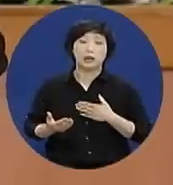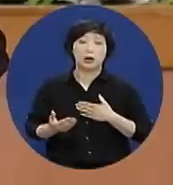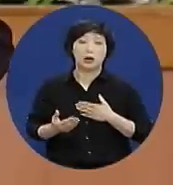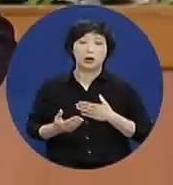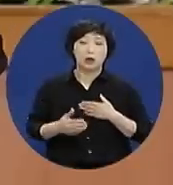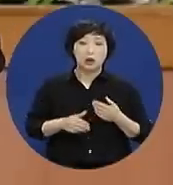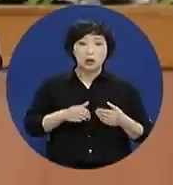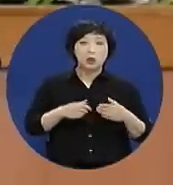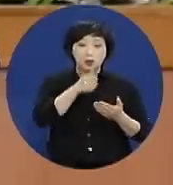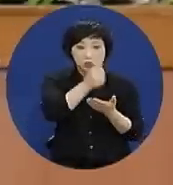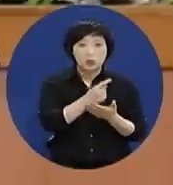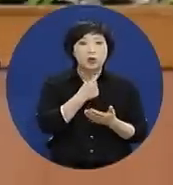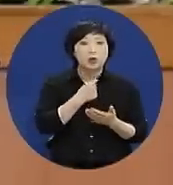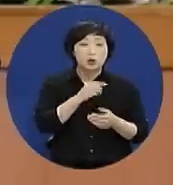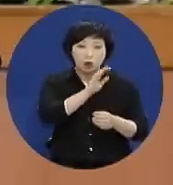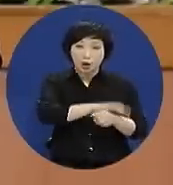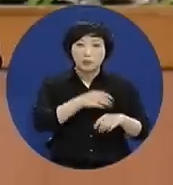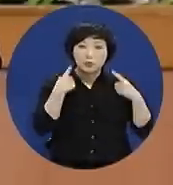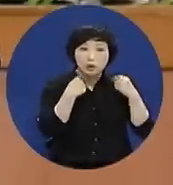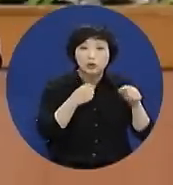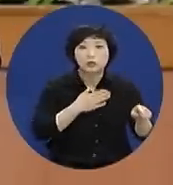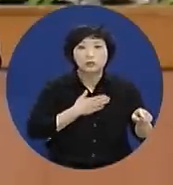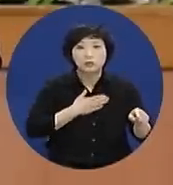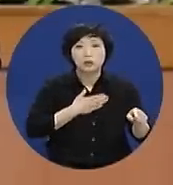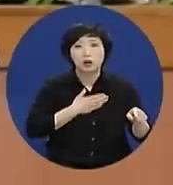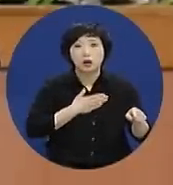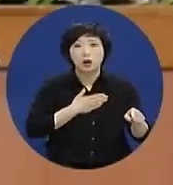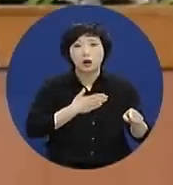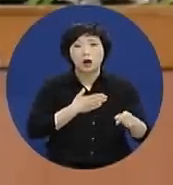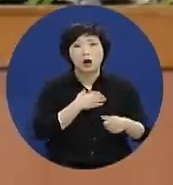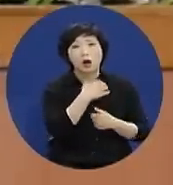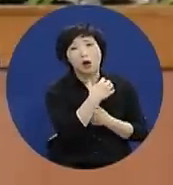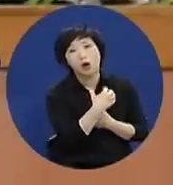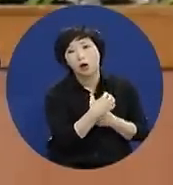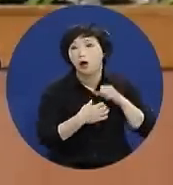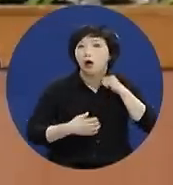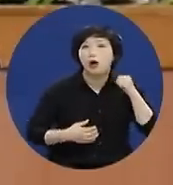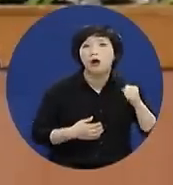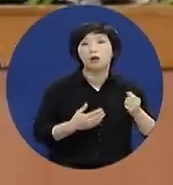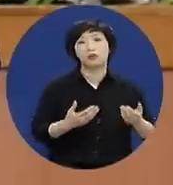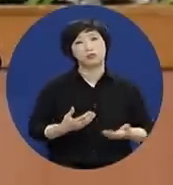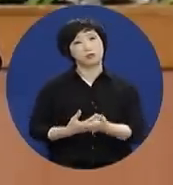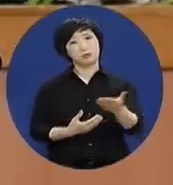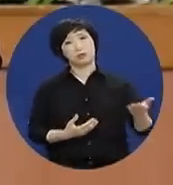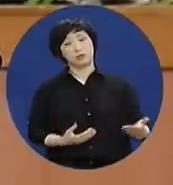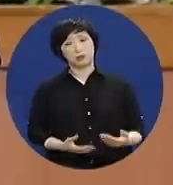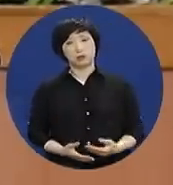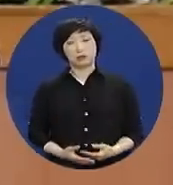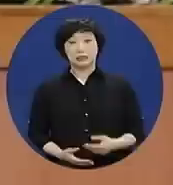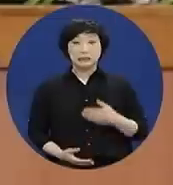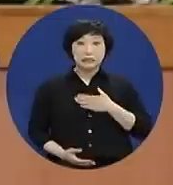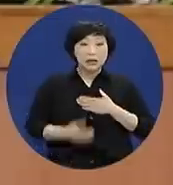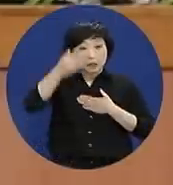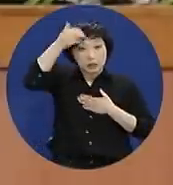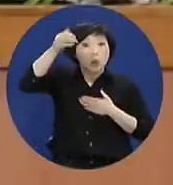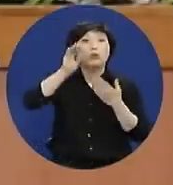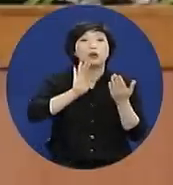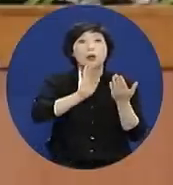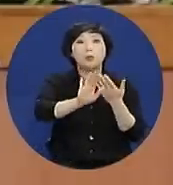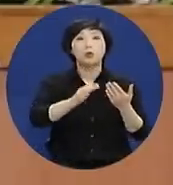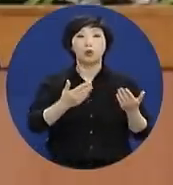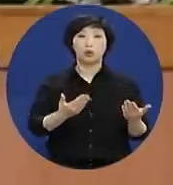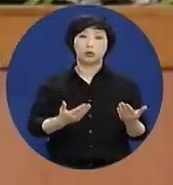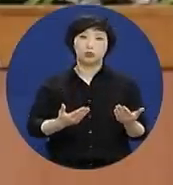相変わらず在と罪との中に縛られているなら一体私の魂の